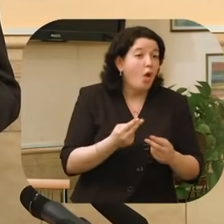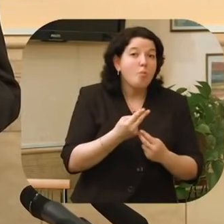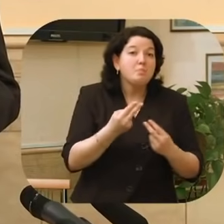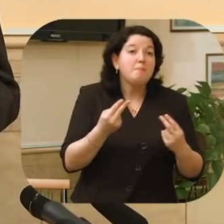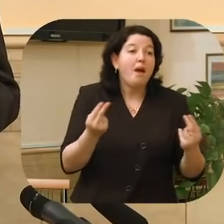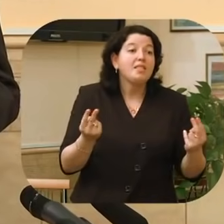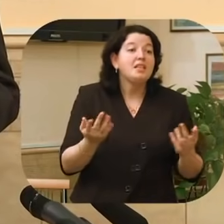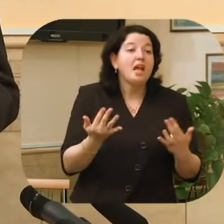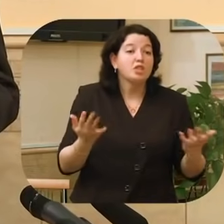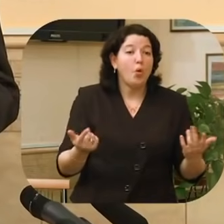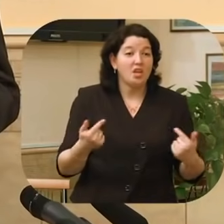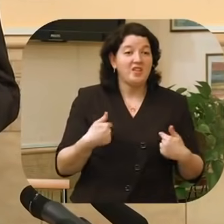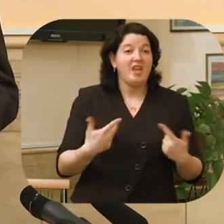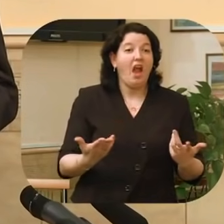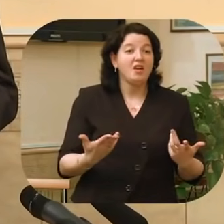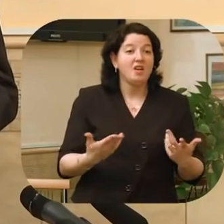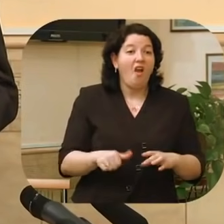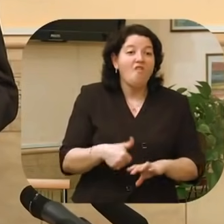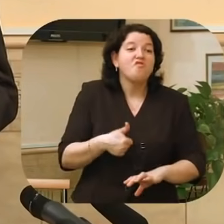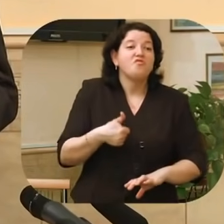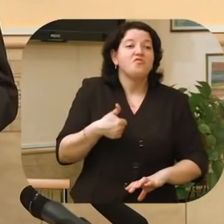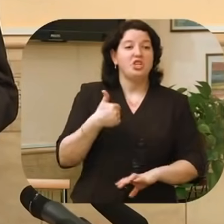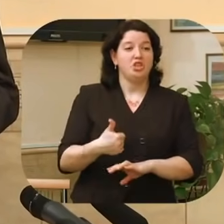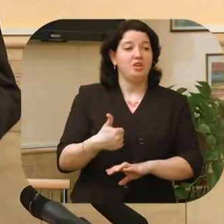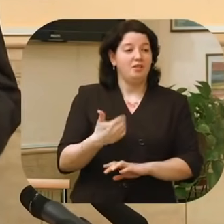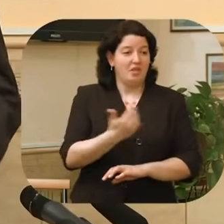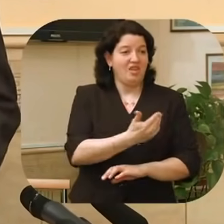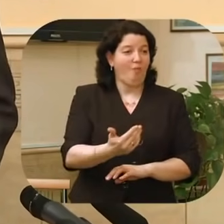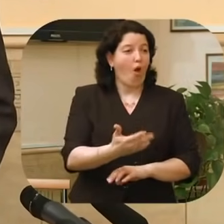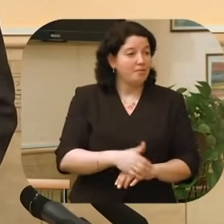Посмотрите, насколько я выше